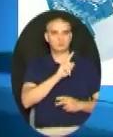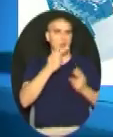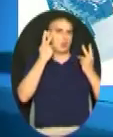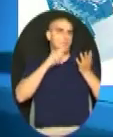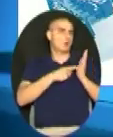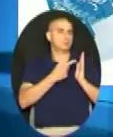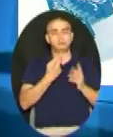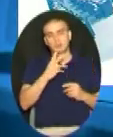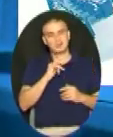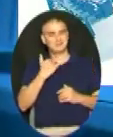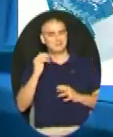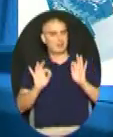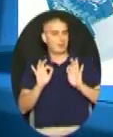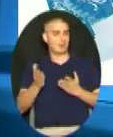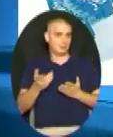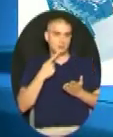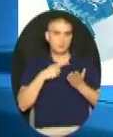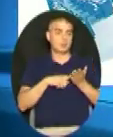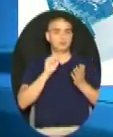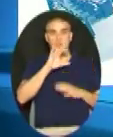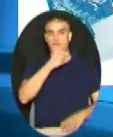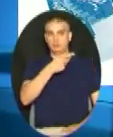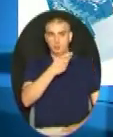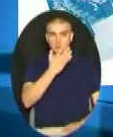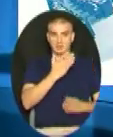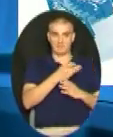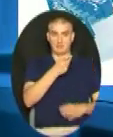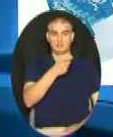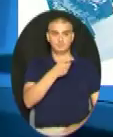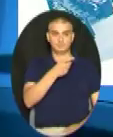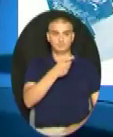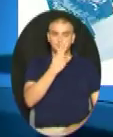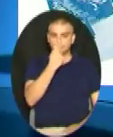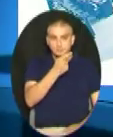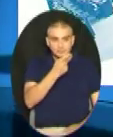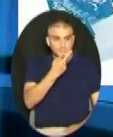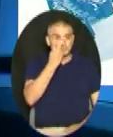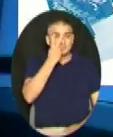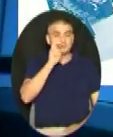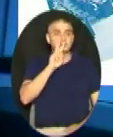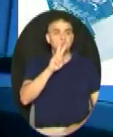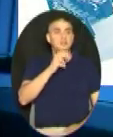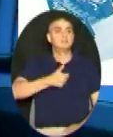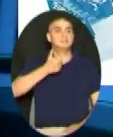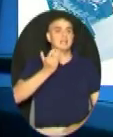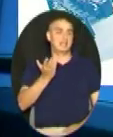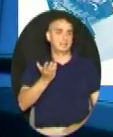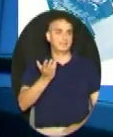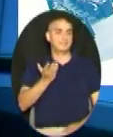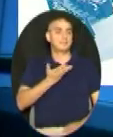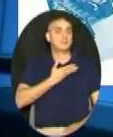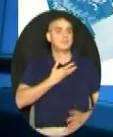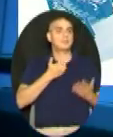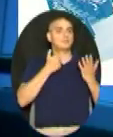מהותיים, בנושאים שהם יותר צהובים. אם תעלו את השקף הראשון או כבר על המסך, אז אפשר לראות שלמעשה 22 שרים